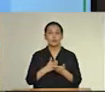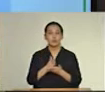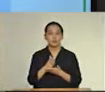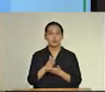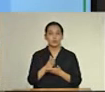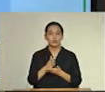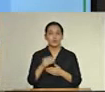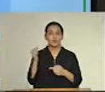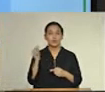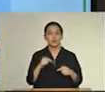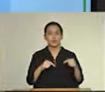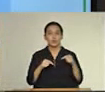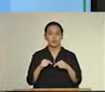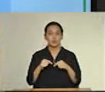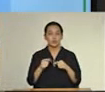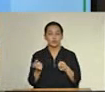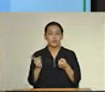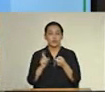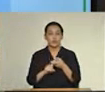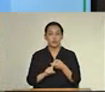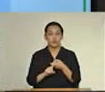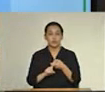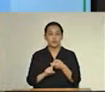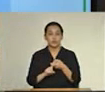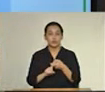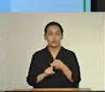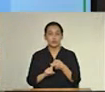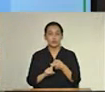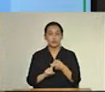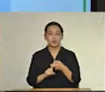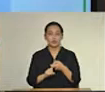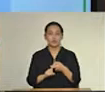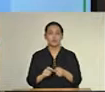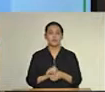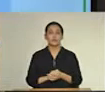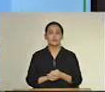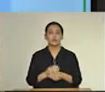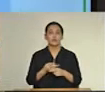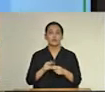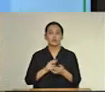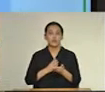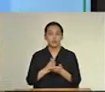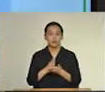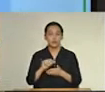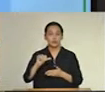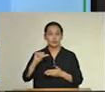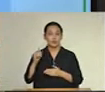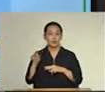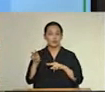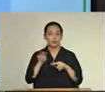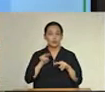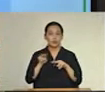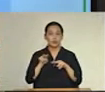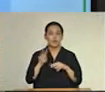usullari bir-birini bilan o'zviy bog'liqdir, ya'ni bir-birini to'ldirib turadi. Demak, bu usulda ham birinchi dastlab